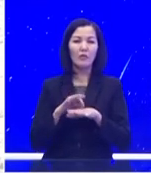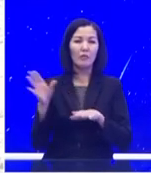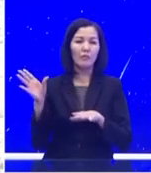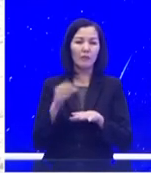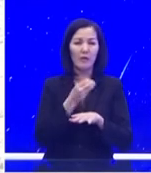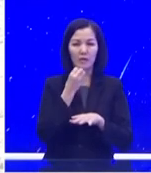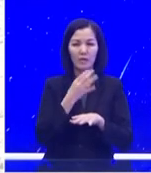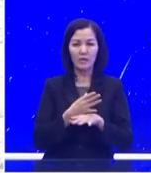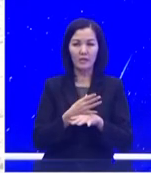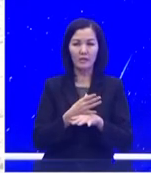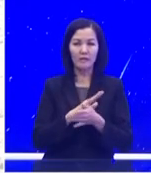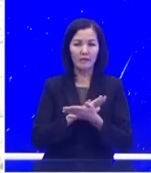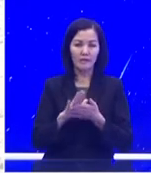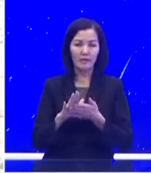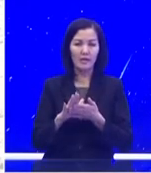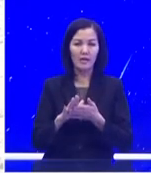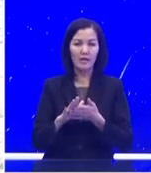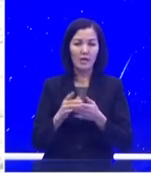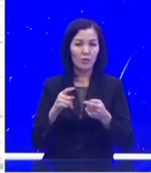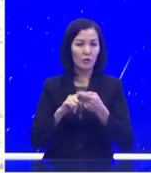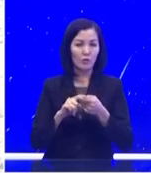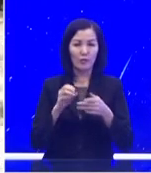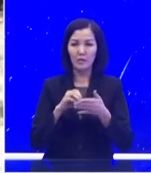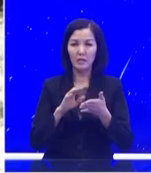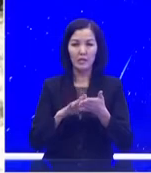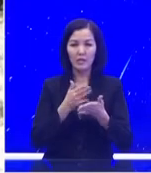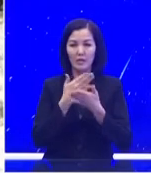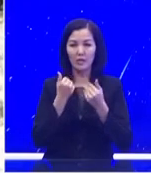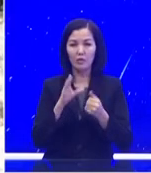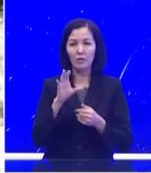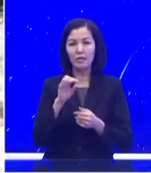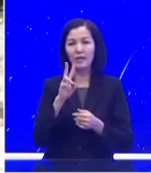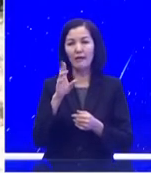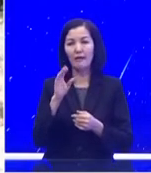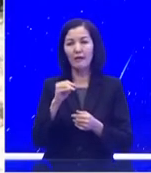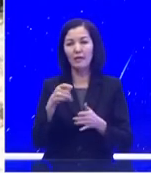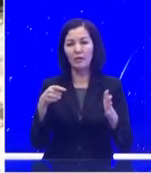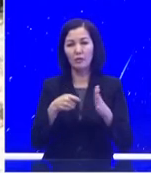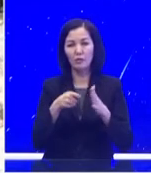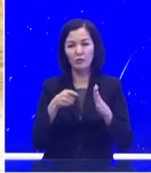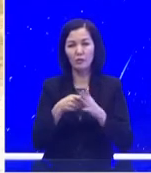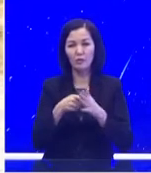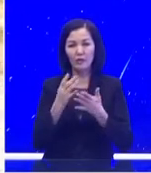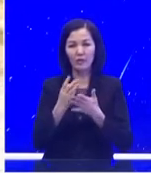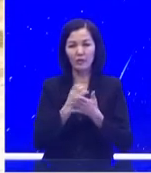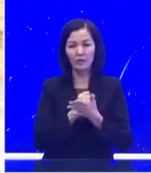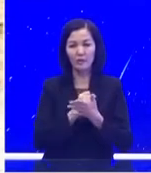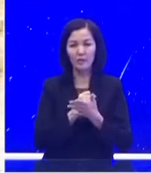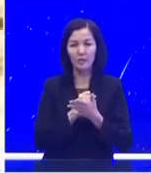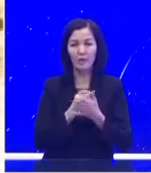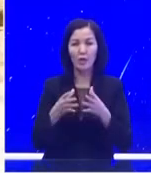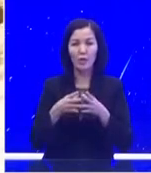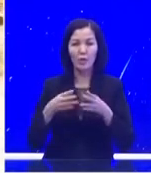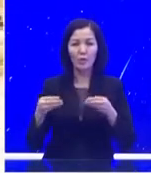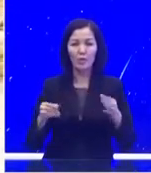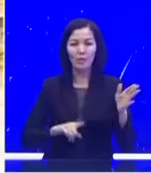таза. Ешқандай әгі жұқпалы ауру тіркелмеген. Сарқандық малшылар жемшөп қора төрт түлік көп келінгенше жететінін